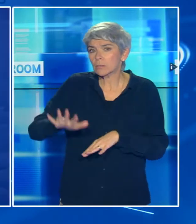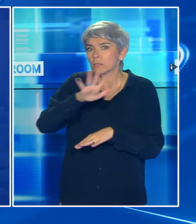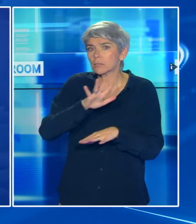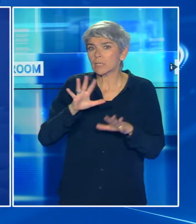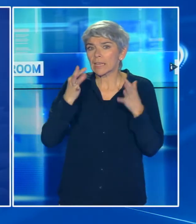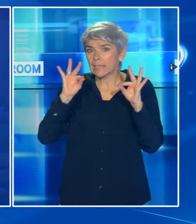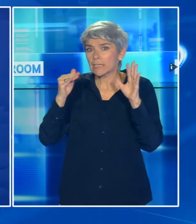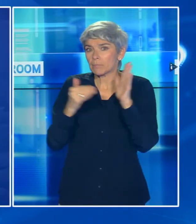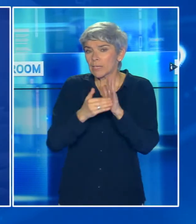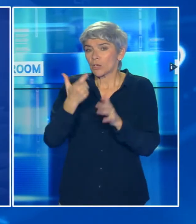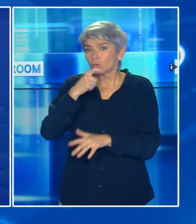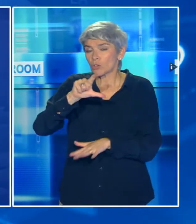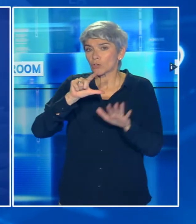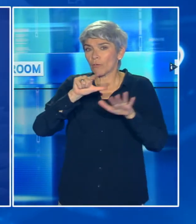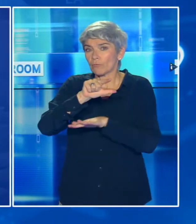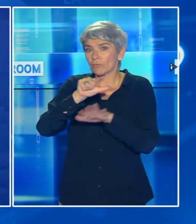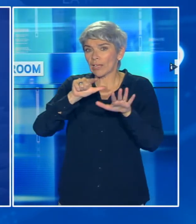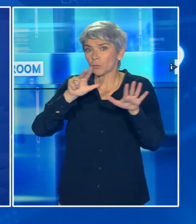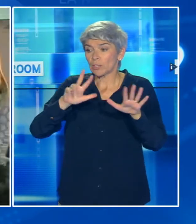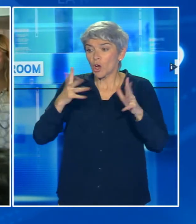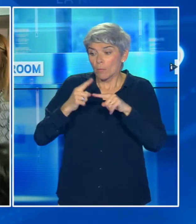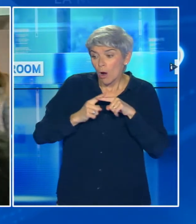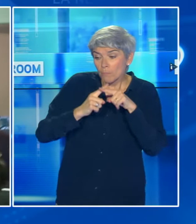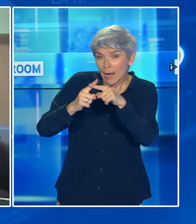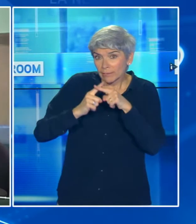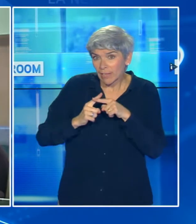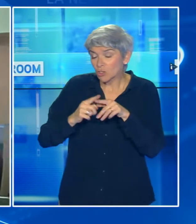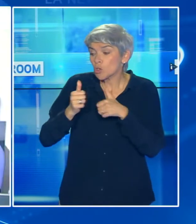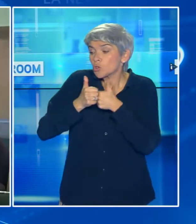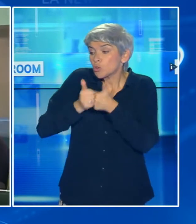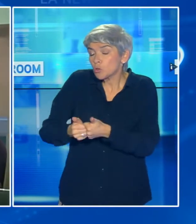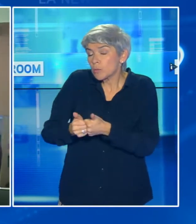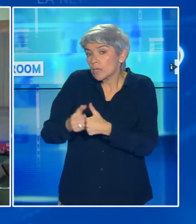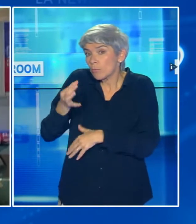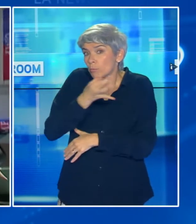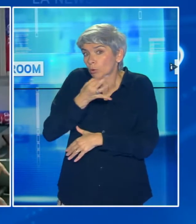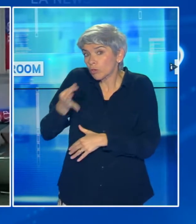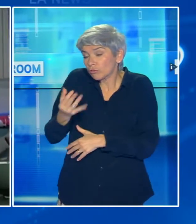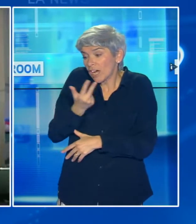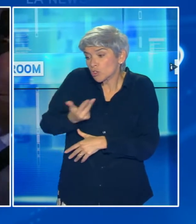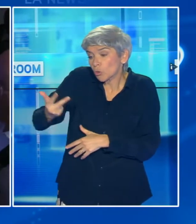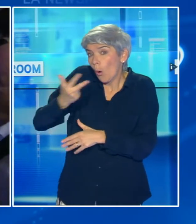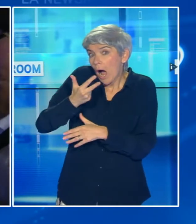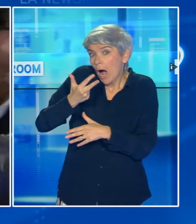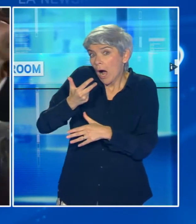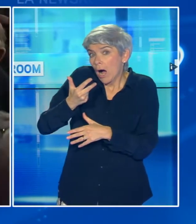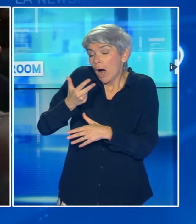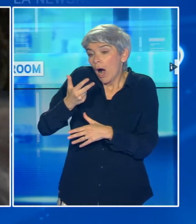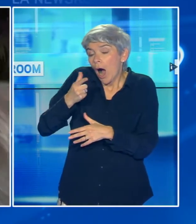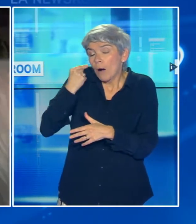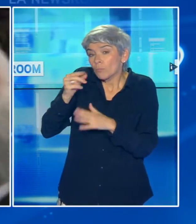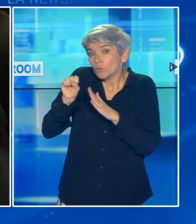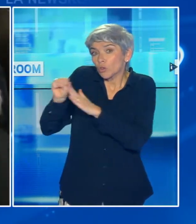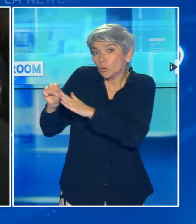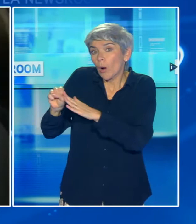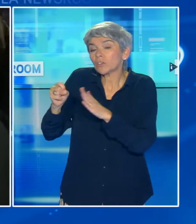aura à 10 228. La clé de répartition repose sur les scores cumulés de Nicolas Sarkozy, François Bayrou et Nicolas Dupont-Aignan